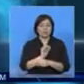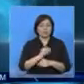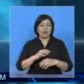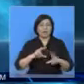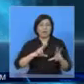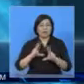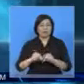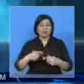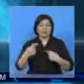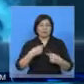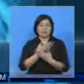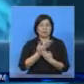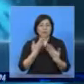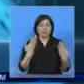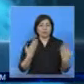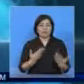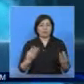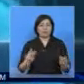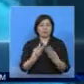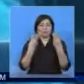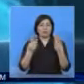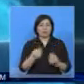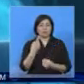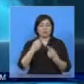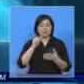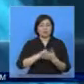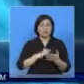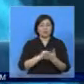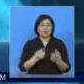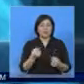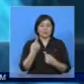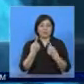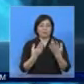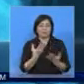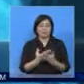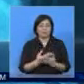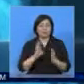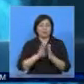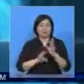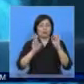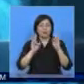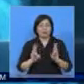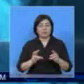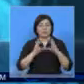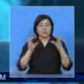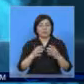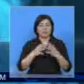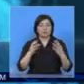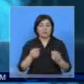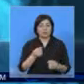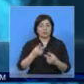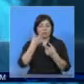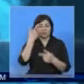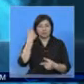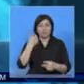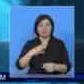зардап шеккендер жоқ. Қазір өрттің шығу себебі анықталып жатыр. Мамандар өрт қауіпсіздік ережесін қатаң сақтауды тағы бір